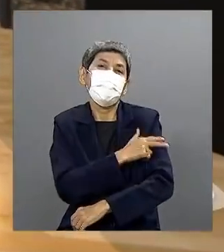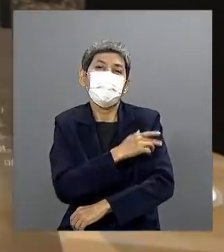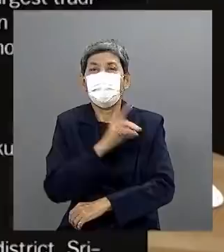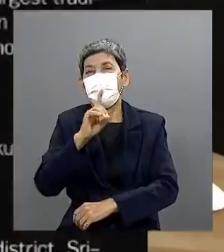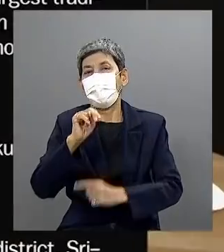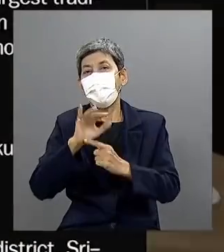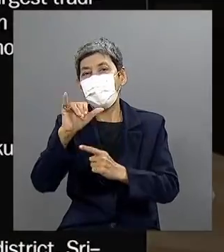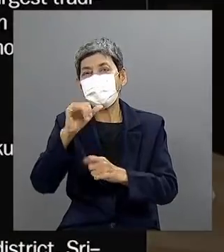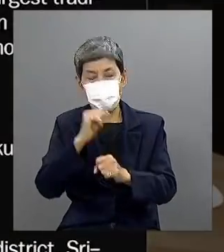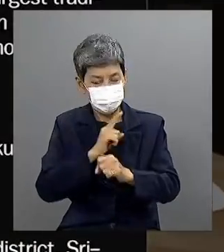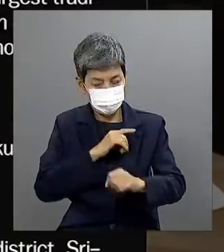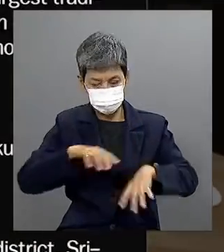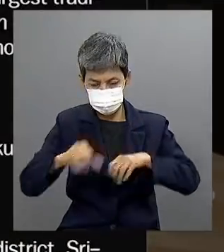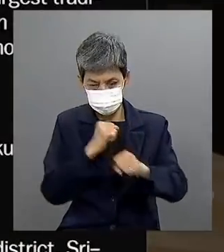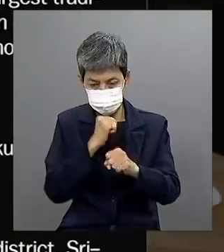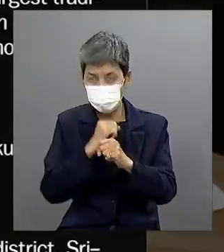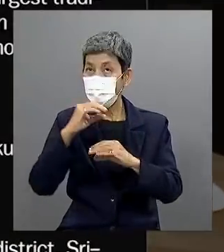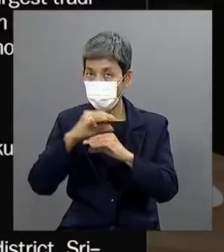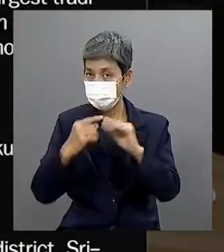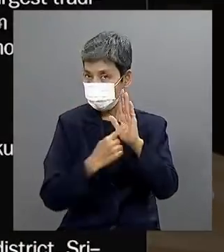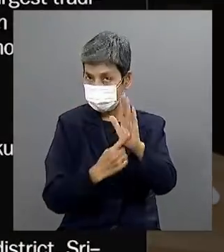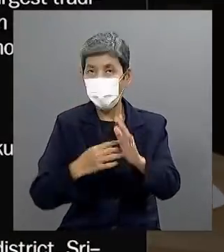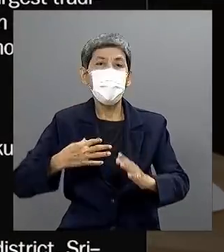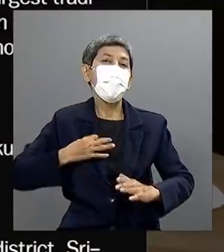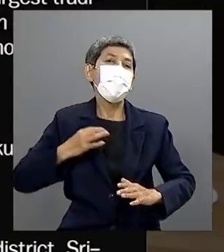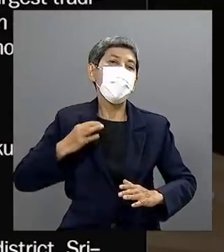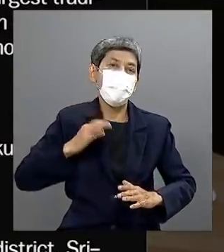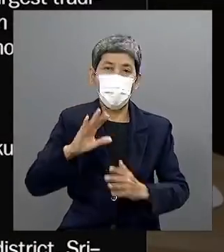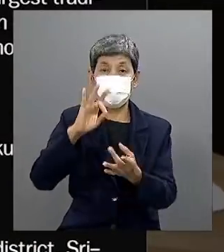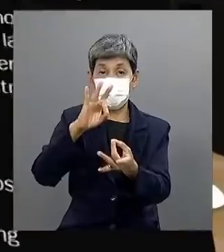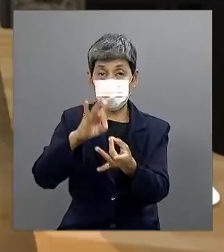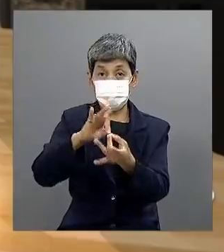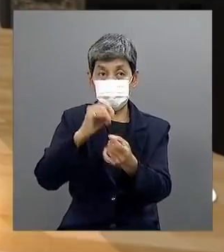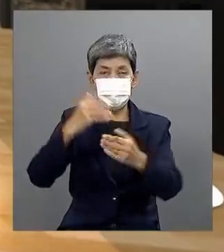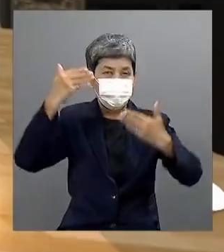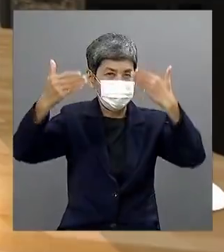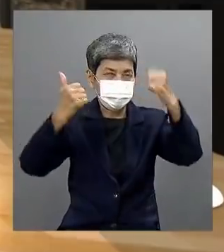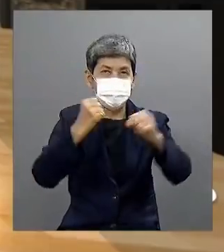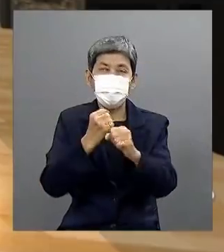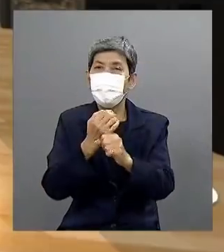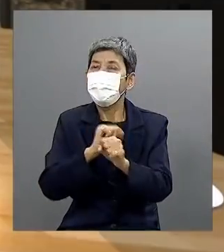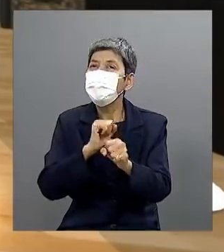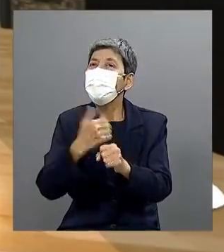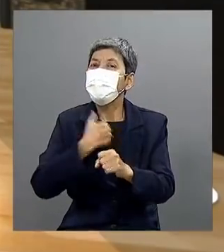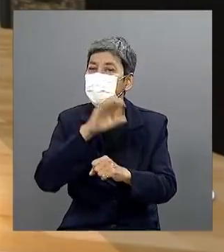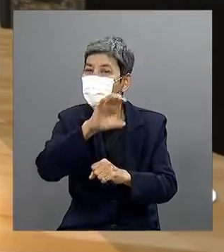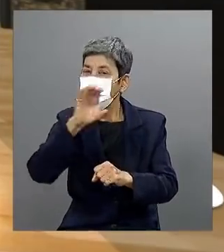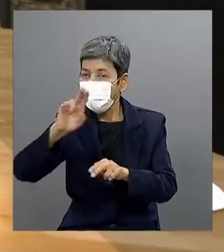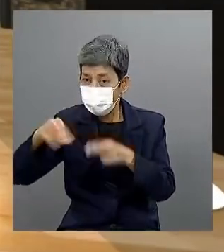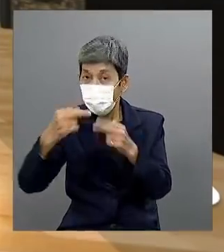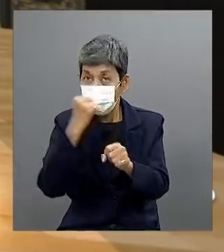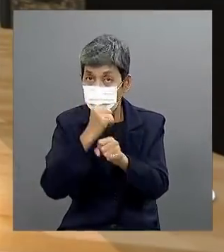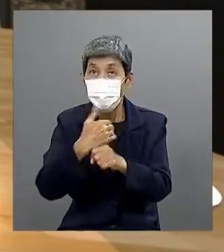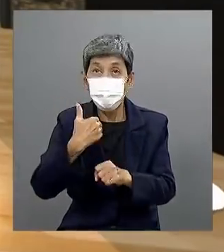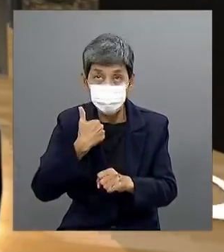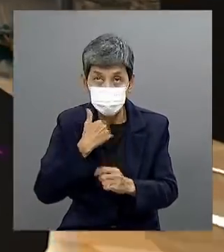าที่เป็นหัวหน้าโครงการนำเสนอลายผ้าพื้นเมืองสุโขทัยผ่านนิทรรศการออนไลน์นั่นเองค่ะ แล้วนิทรรศการจะแบ่งออกเป็น2ห้